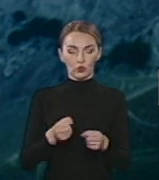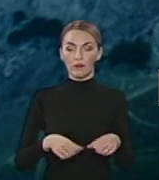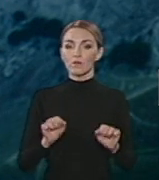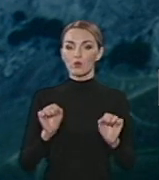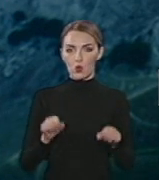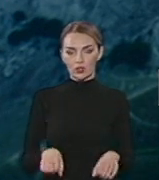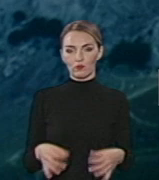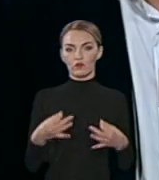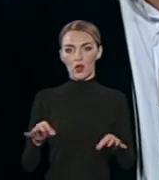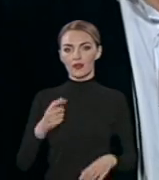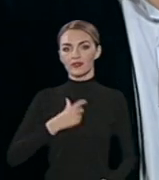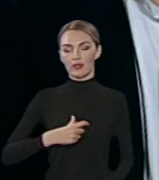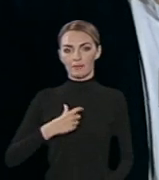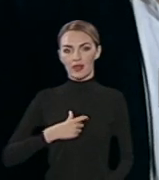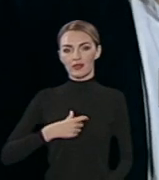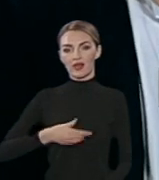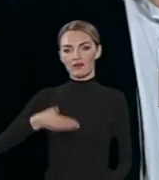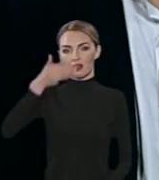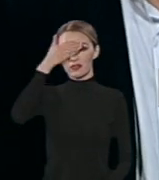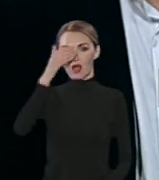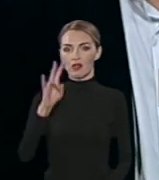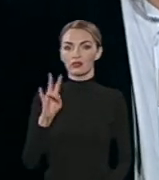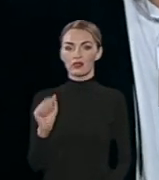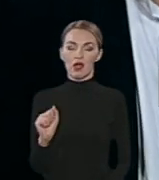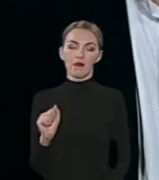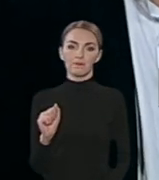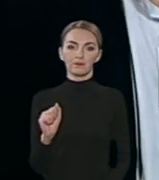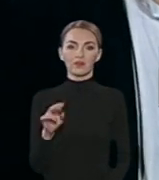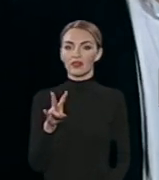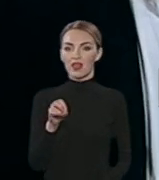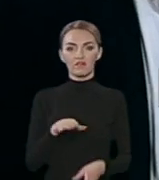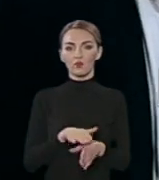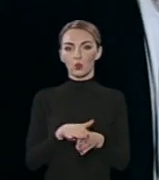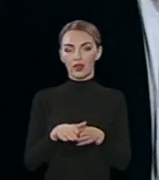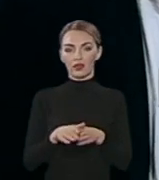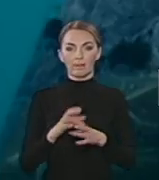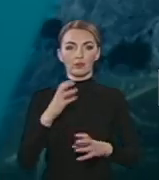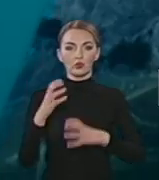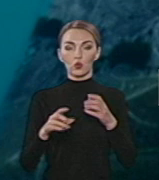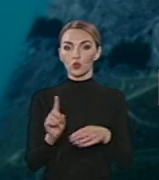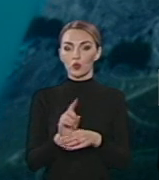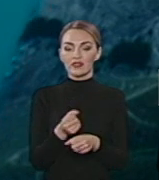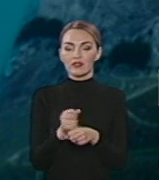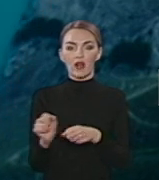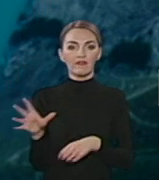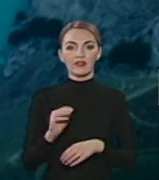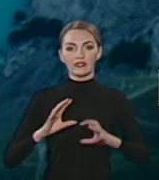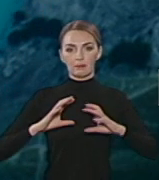себе закрывать глаза на невыполнение международных норм и заставлять весь